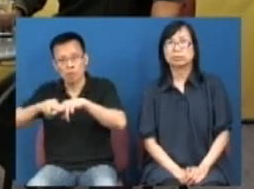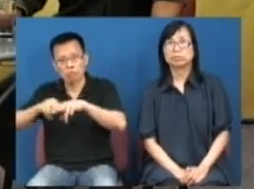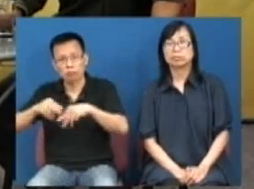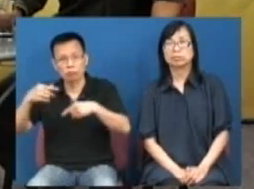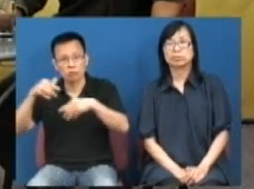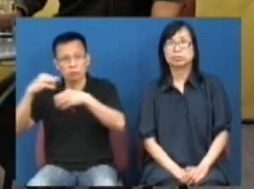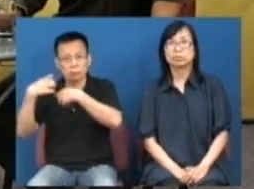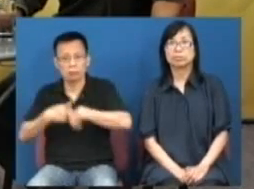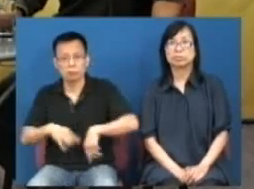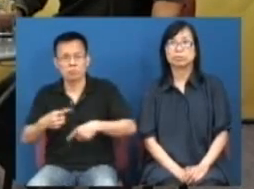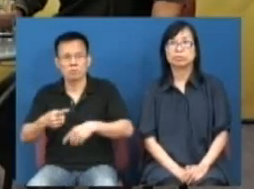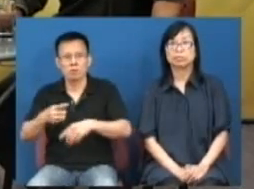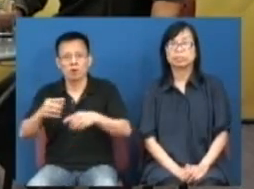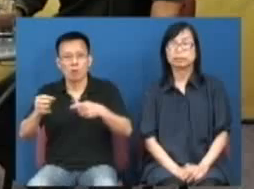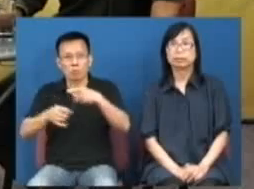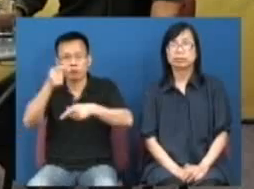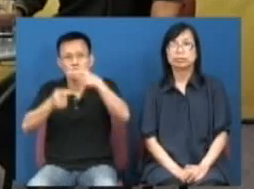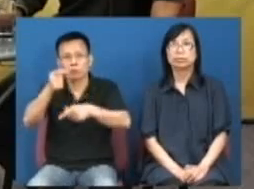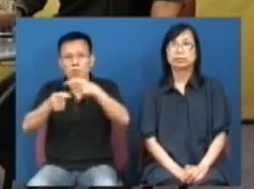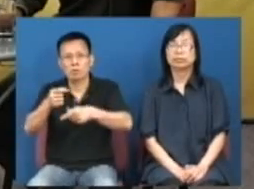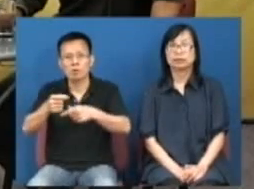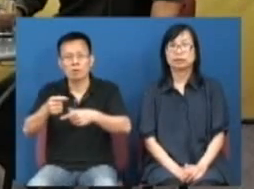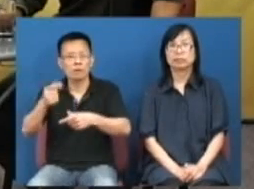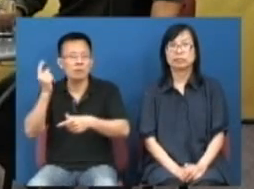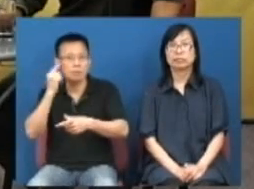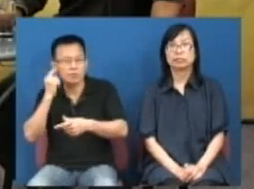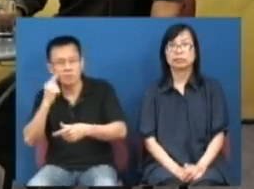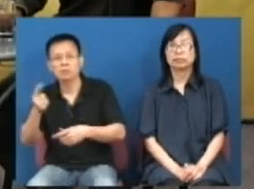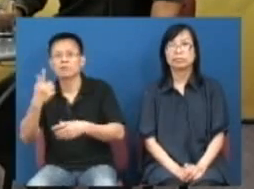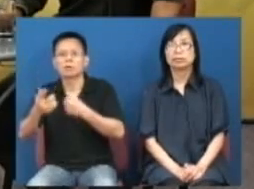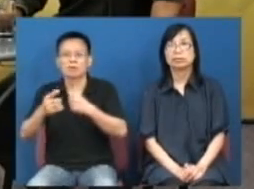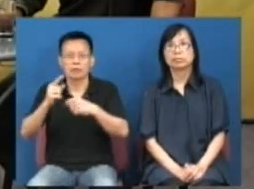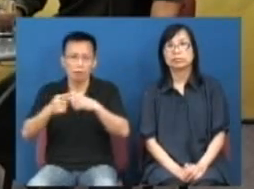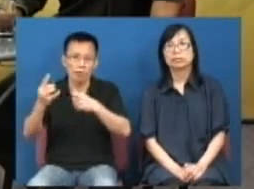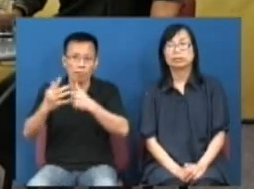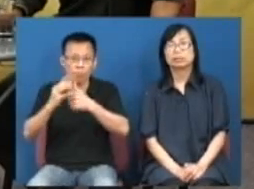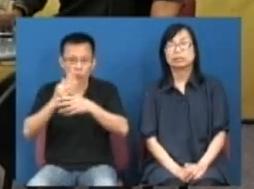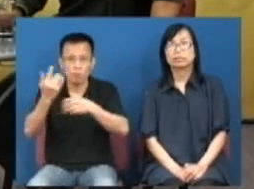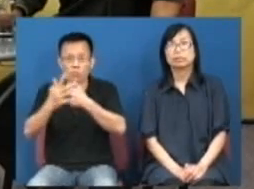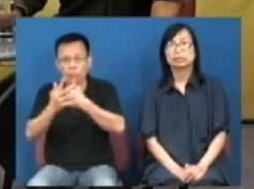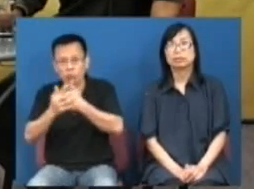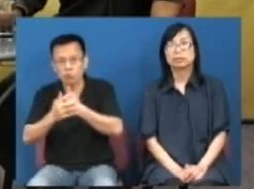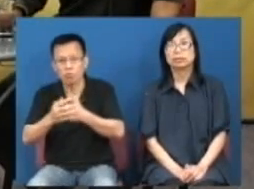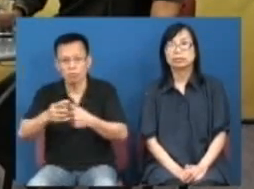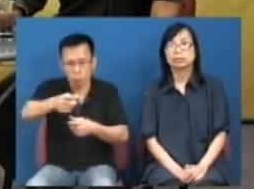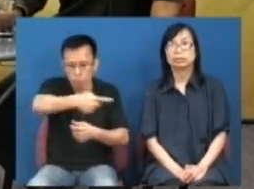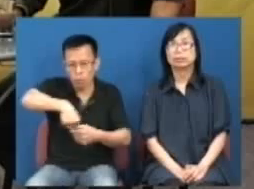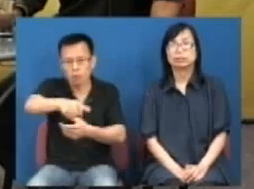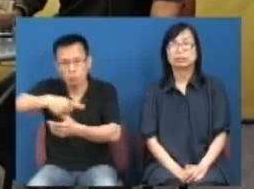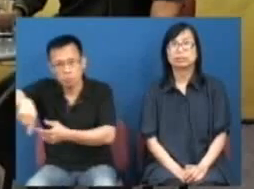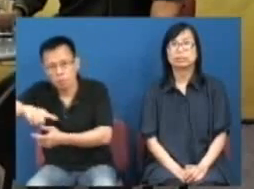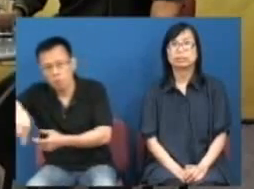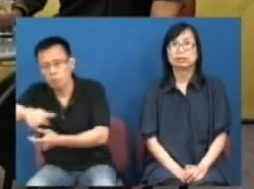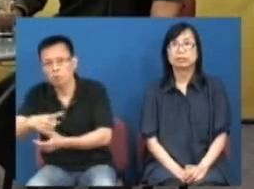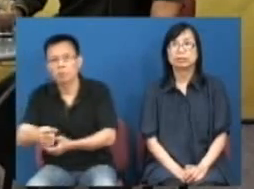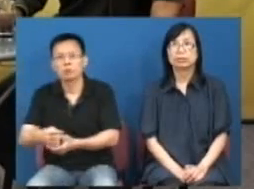嗱，呢本身咧，我當然咧，我知道係可能佢哋係為咗保障嗰個候選人嘅每一區每一個人一個